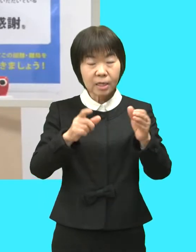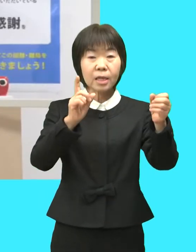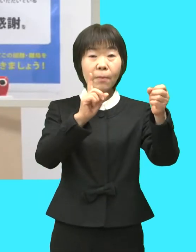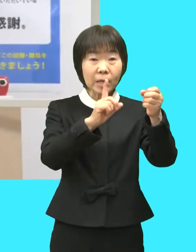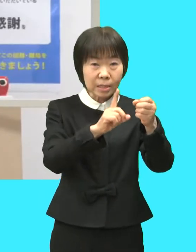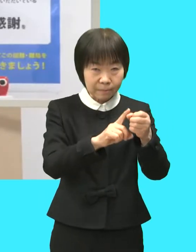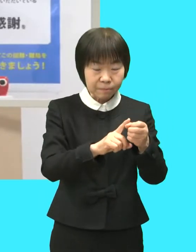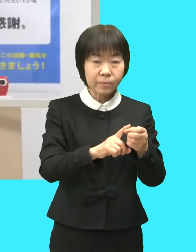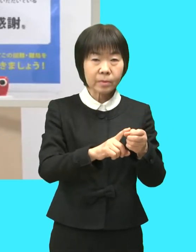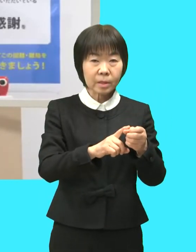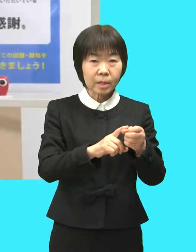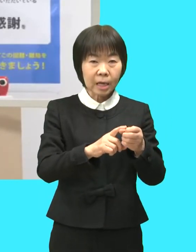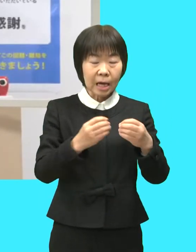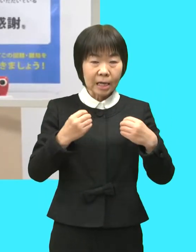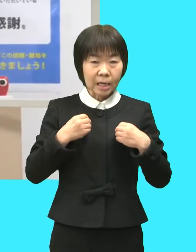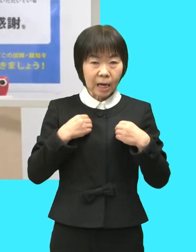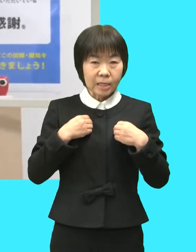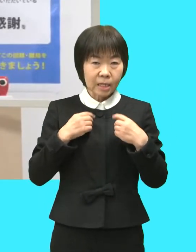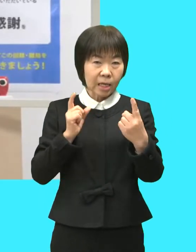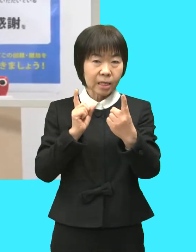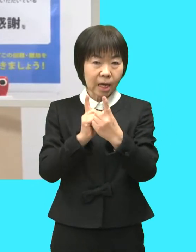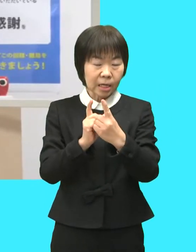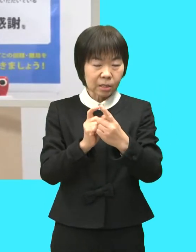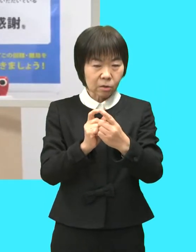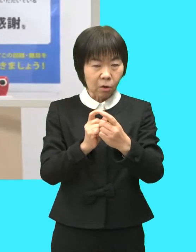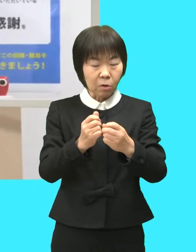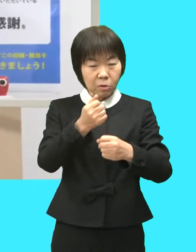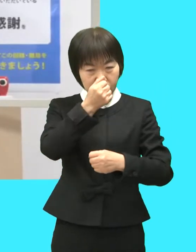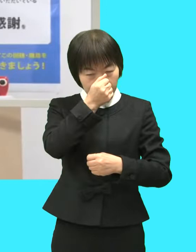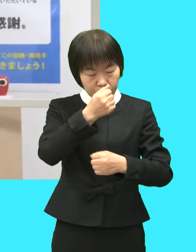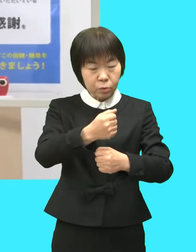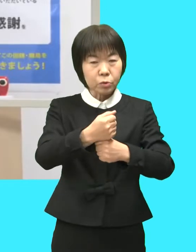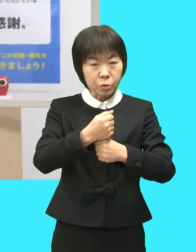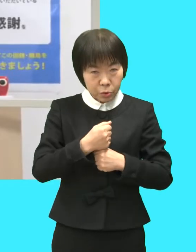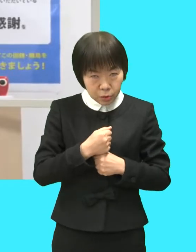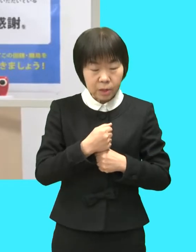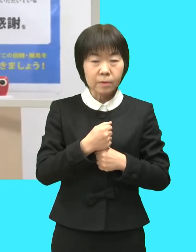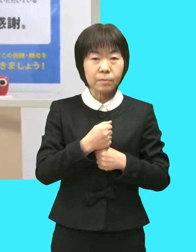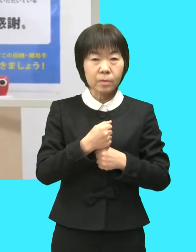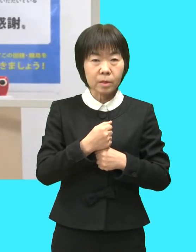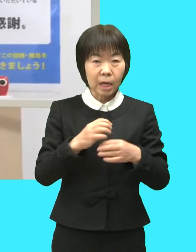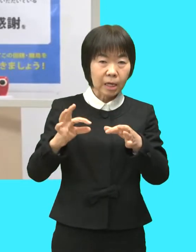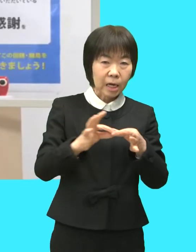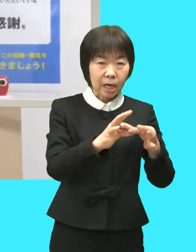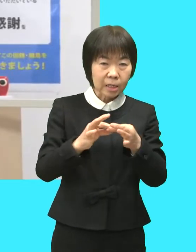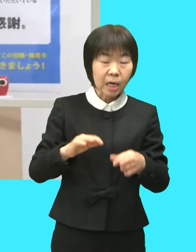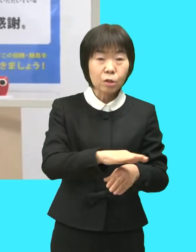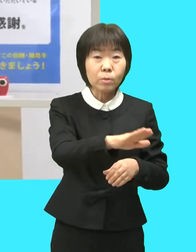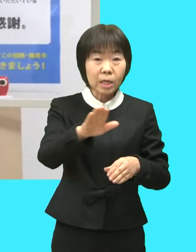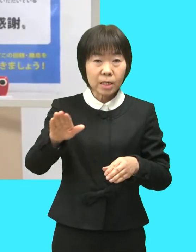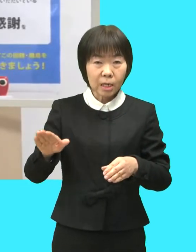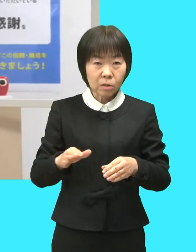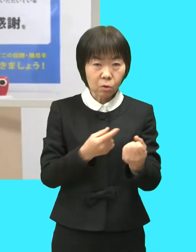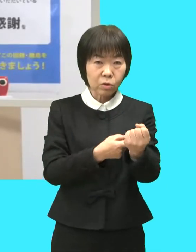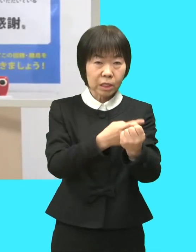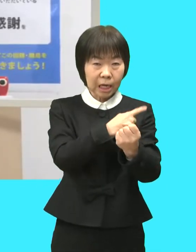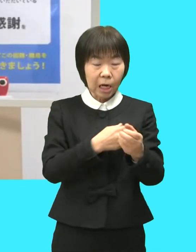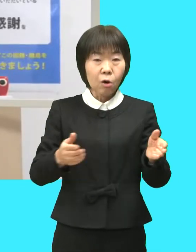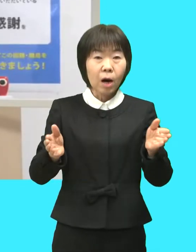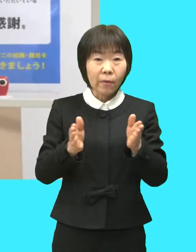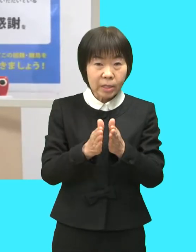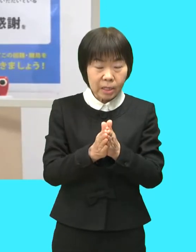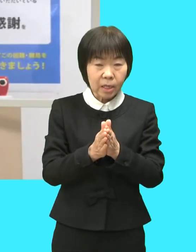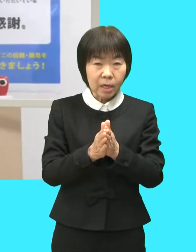から、感染対策に万全を期すことはもとより、関係の方々と力を合わせ